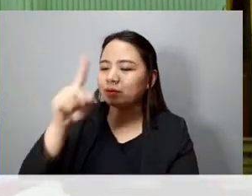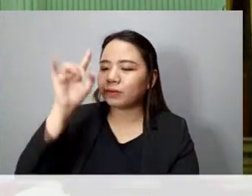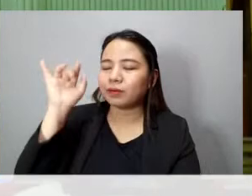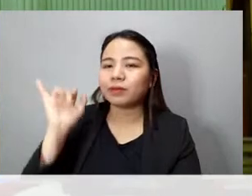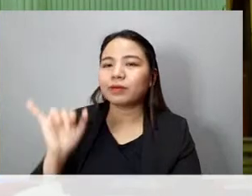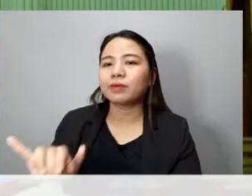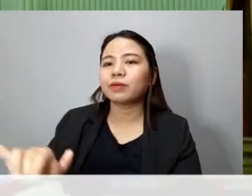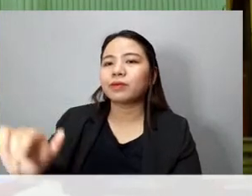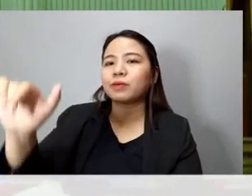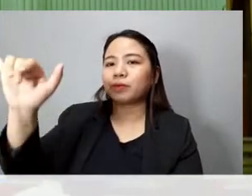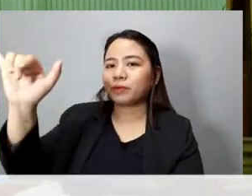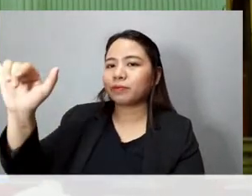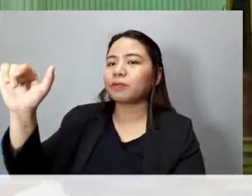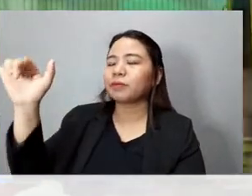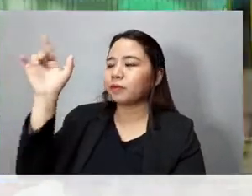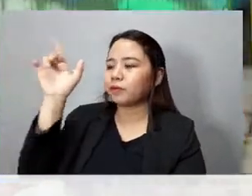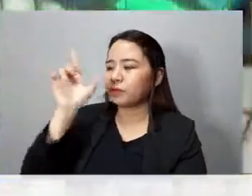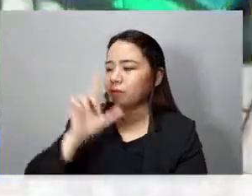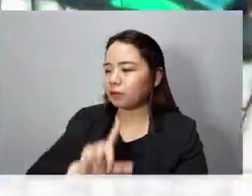kailanman.